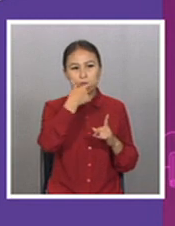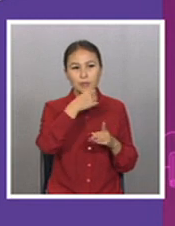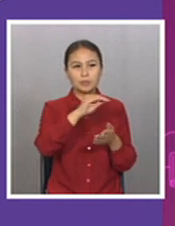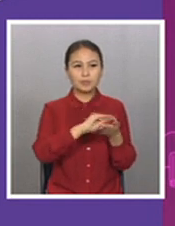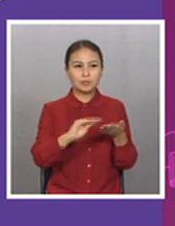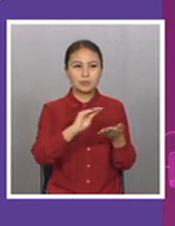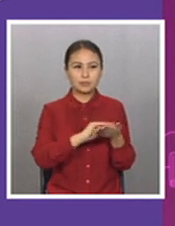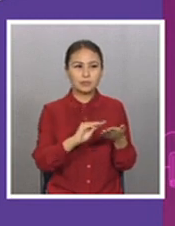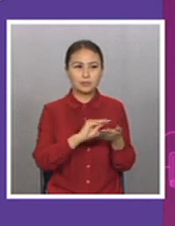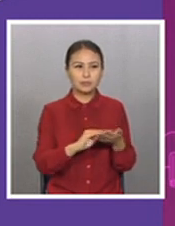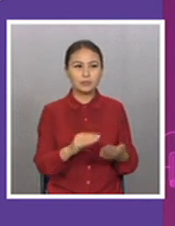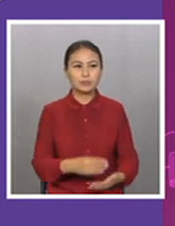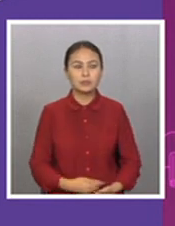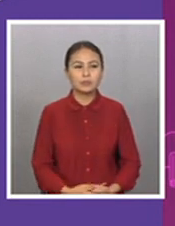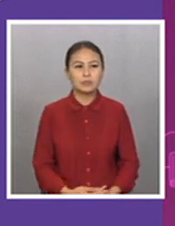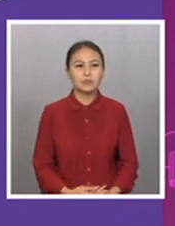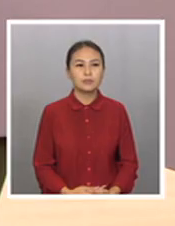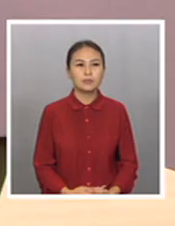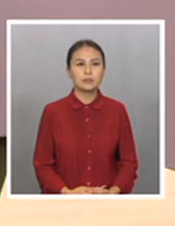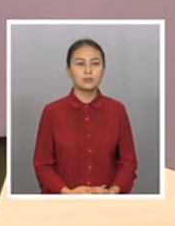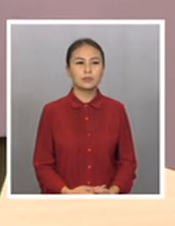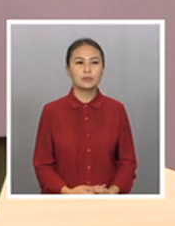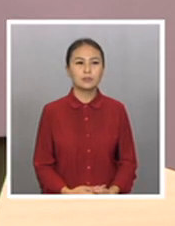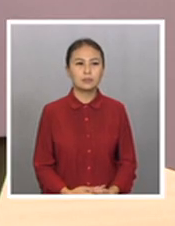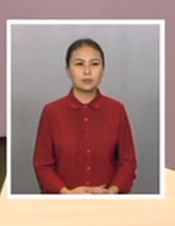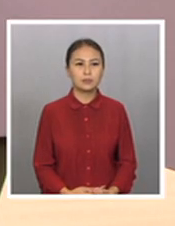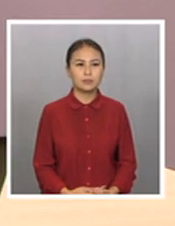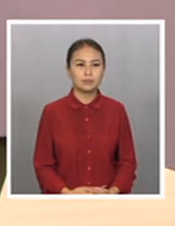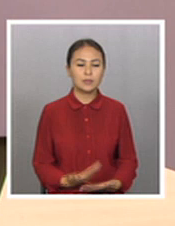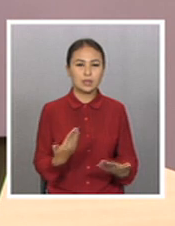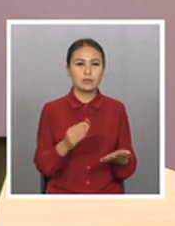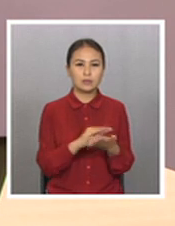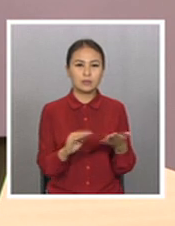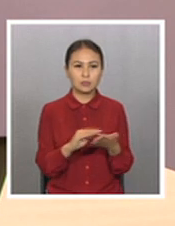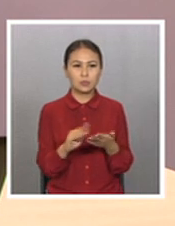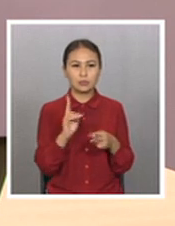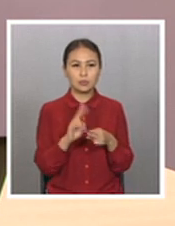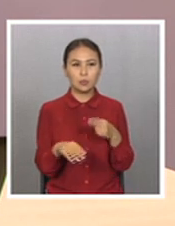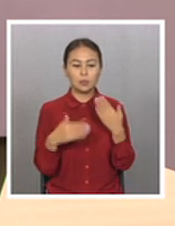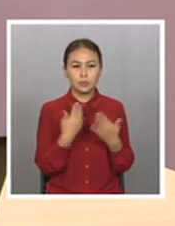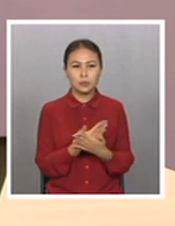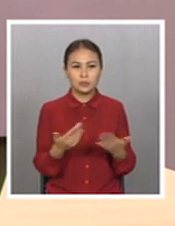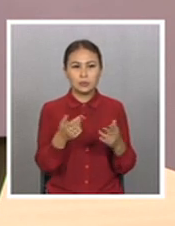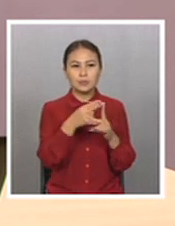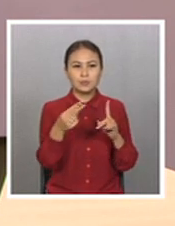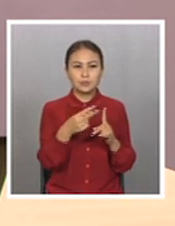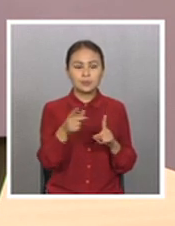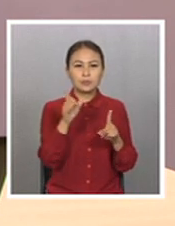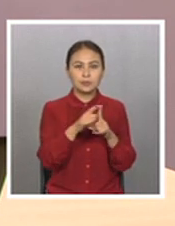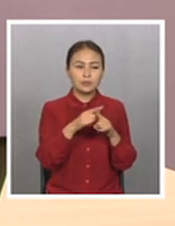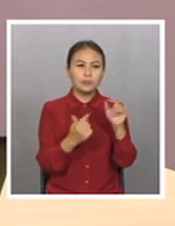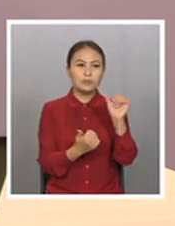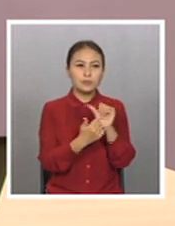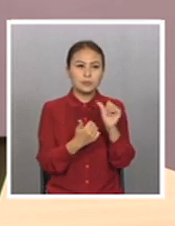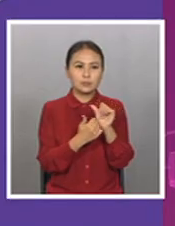жазамыз. Жазып болсақ, балалар, осы өлеңдегі сөз